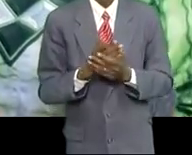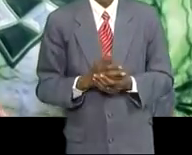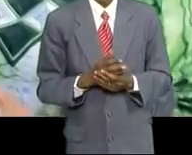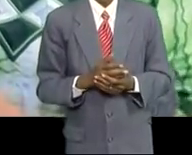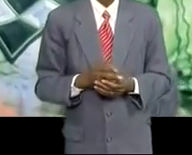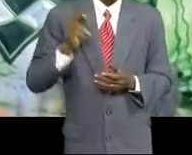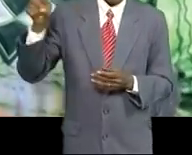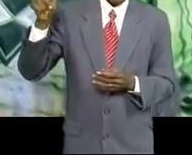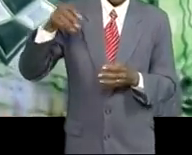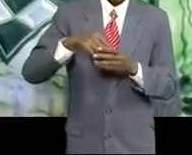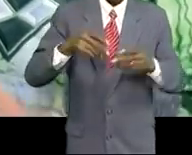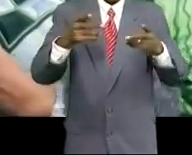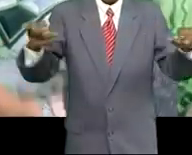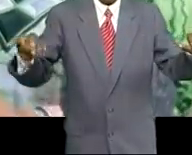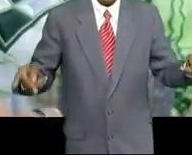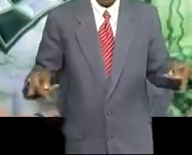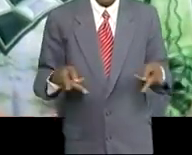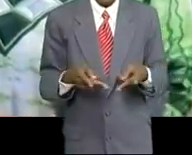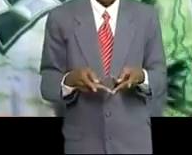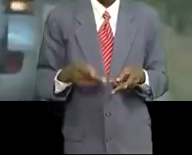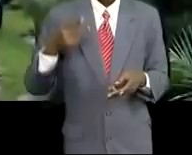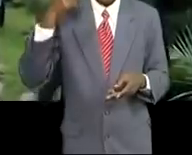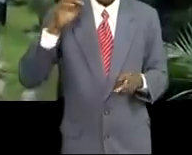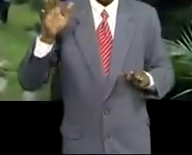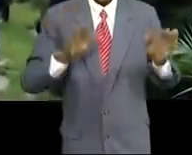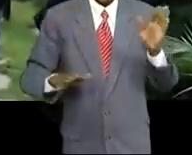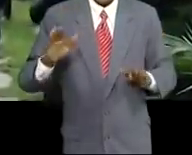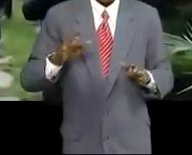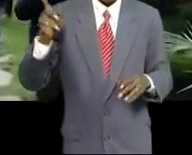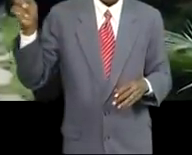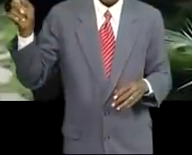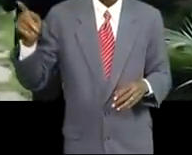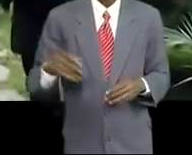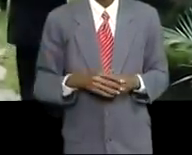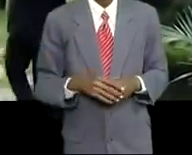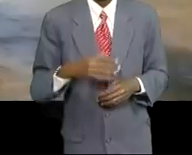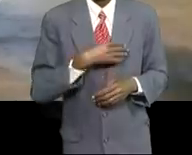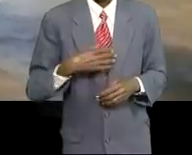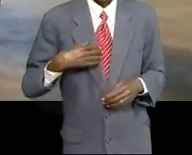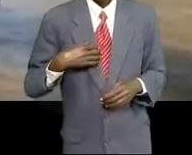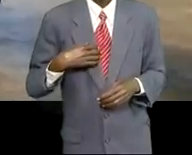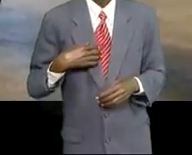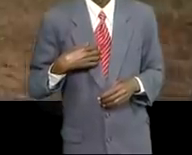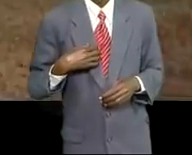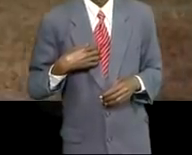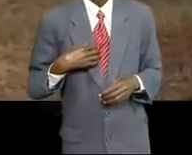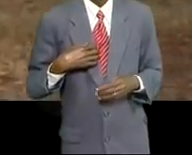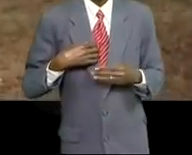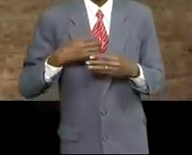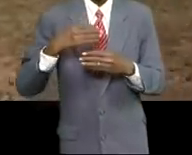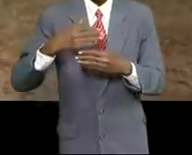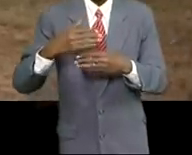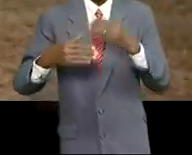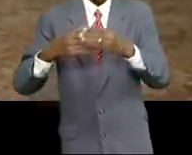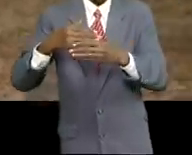comme étant l'œuvre de l'État congolais. Les deux personnalités ont visité le quartier général de Gazebo avant de faire